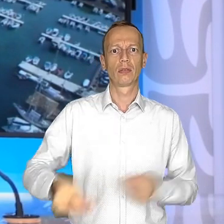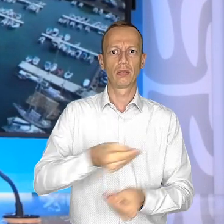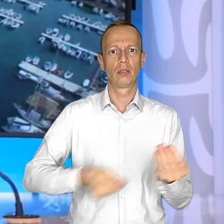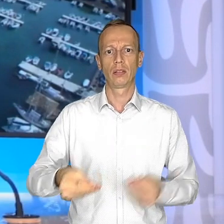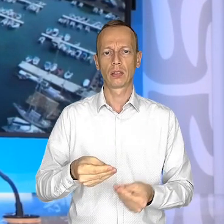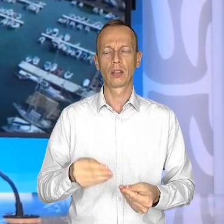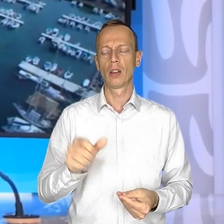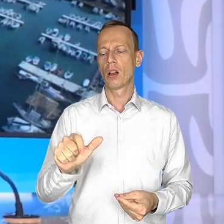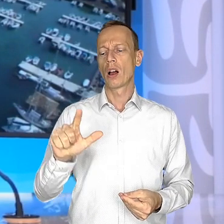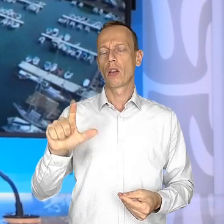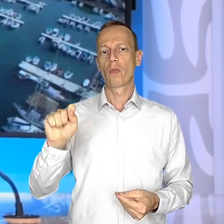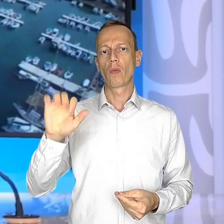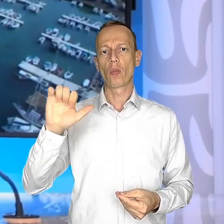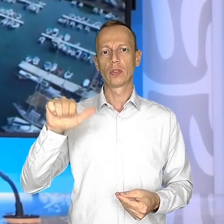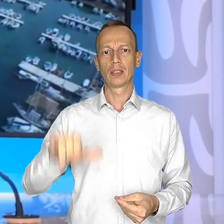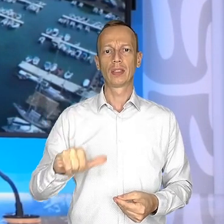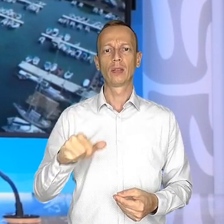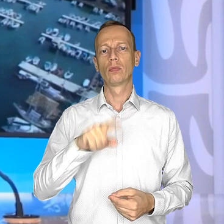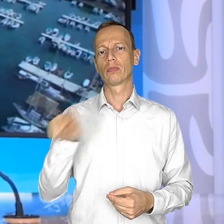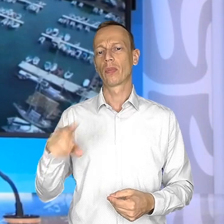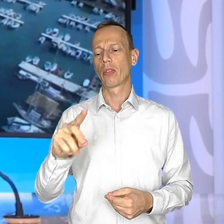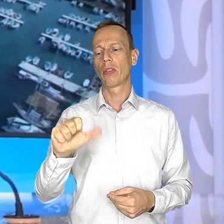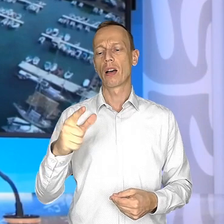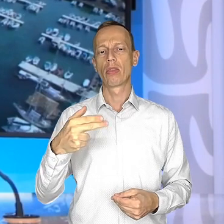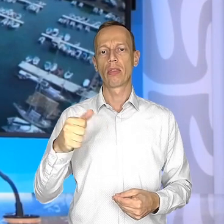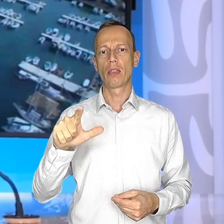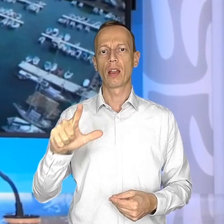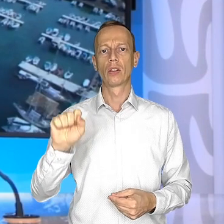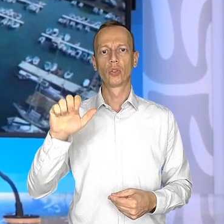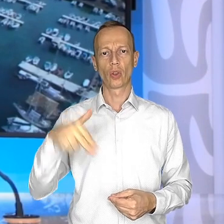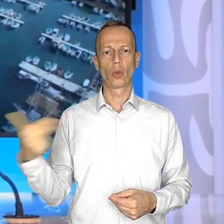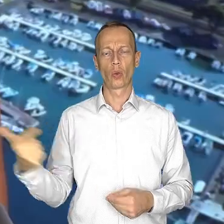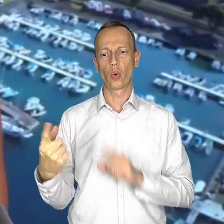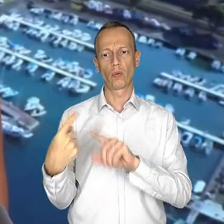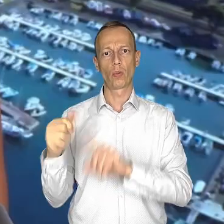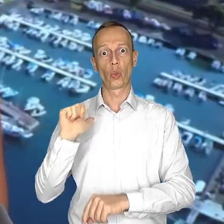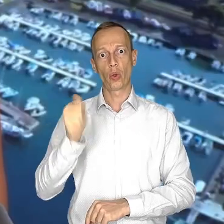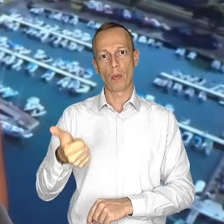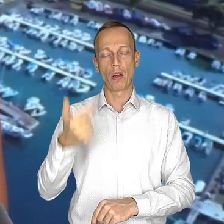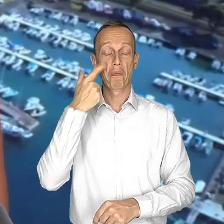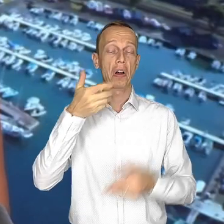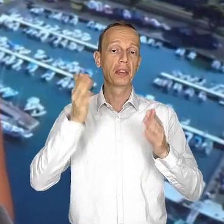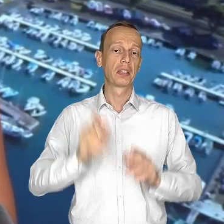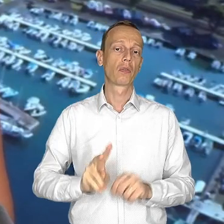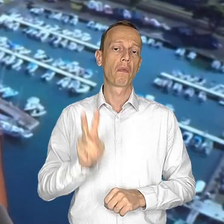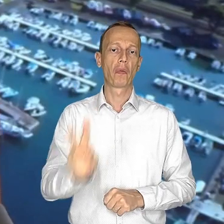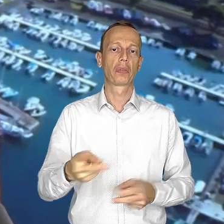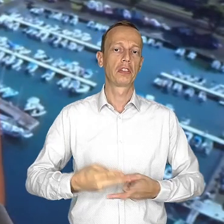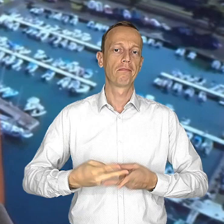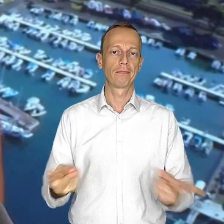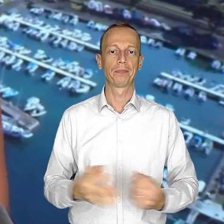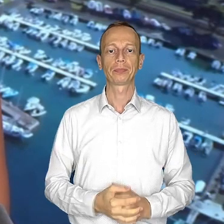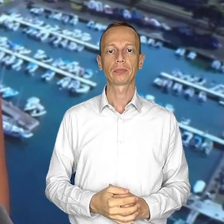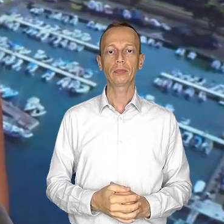Tamatoa Alfonsi et Maïtaï Danielson, le libéré, est attendu ce vendredi. Au plan politique national,